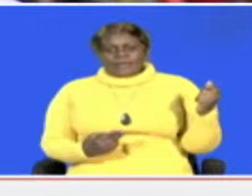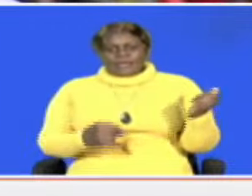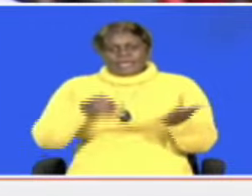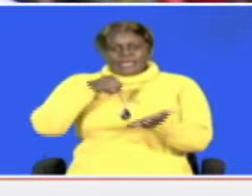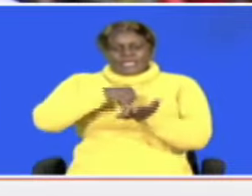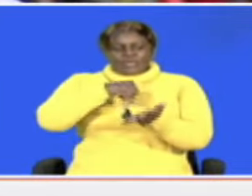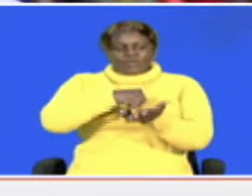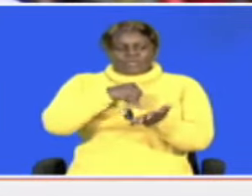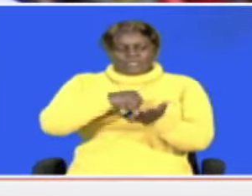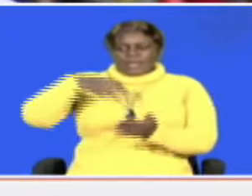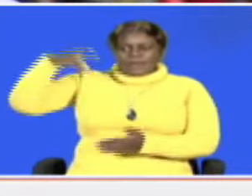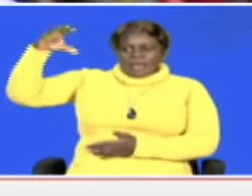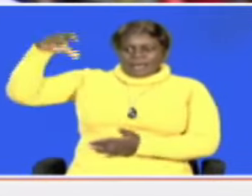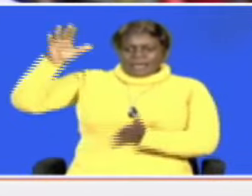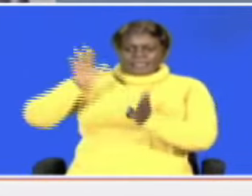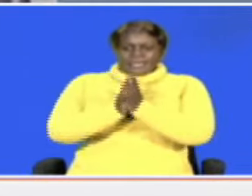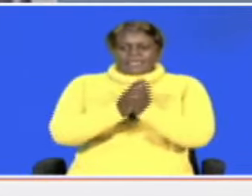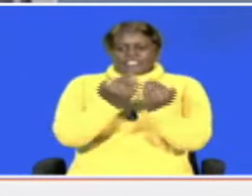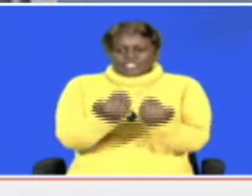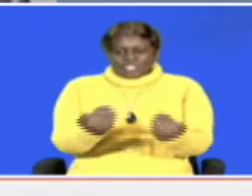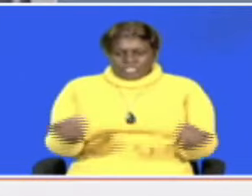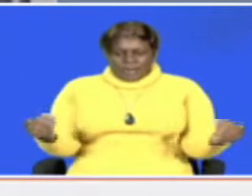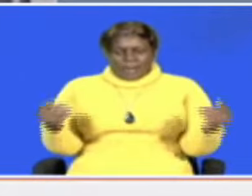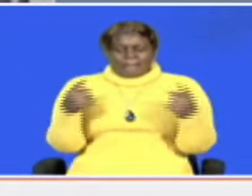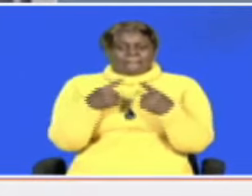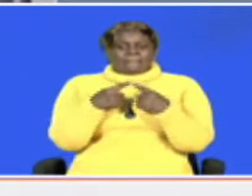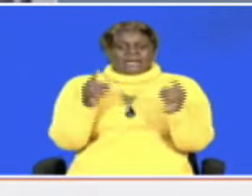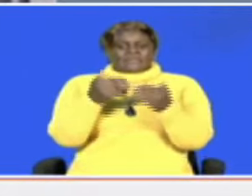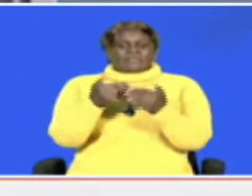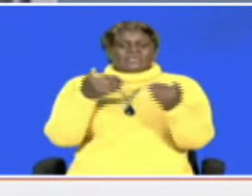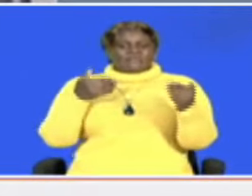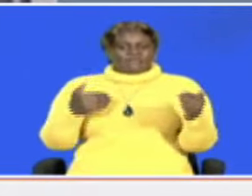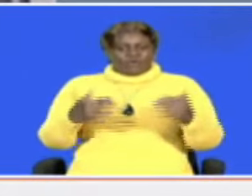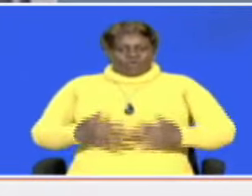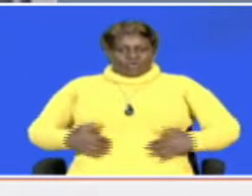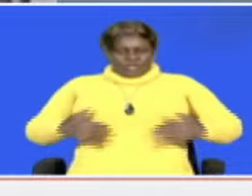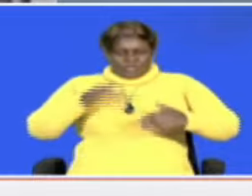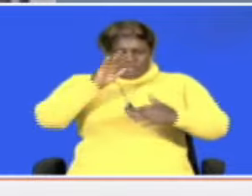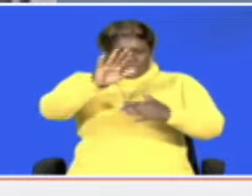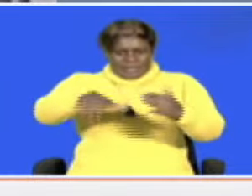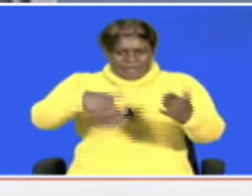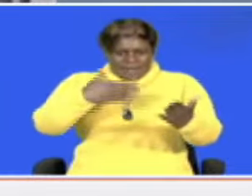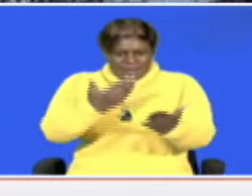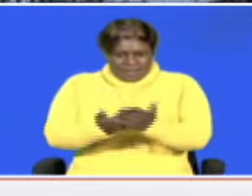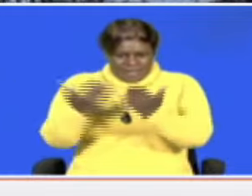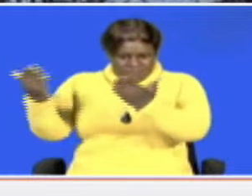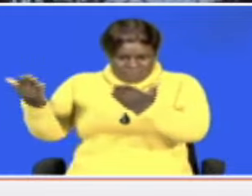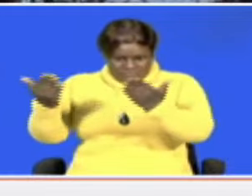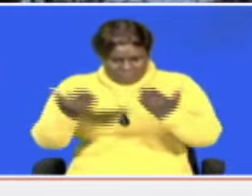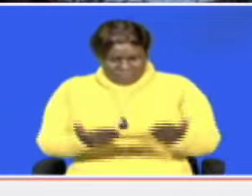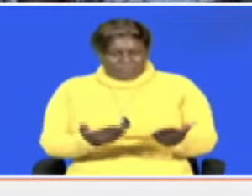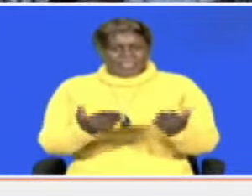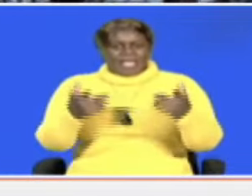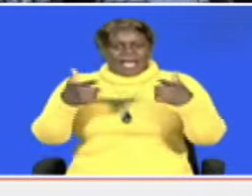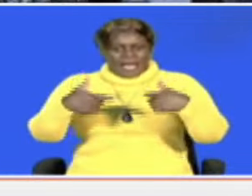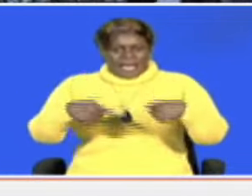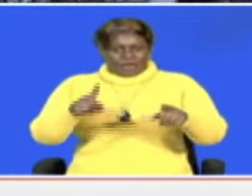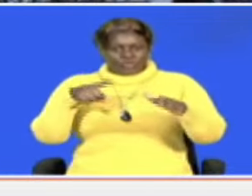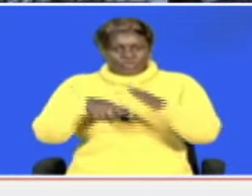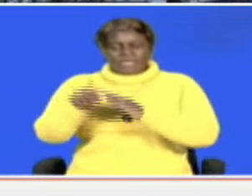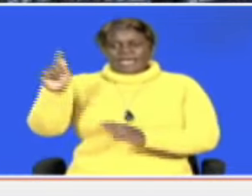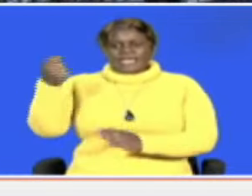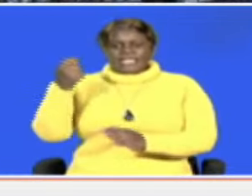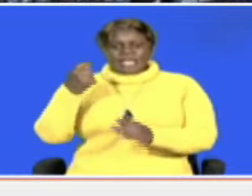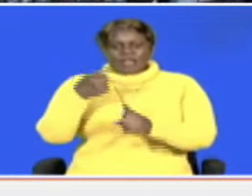inclusive of adults and children. Hata hivyo, kabla ya wakimbizi kufika kwenye mapokezi, wanaruhusiwa kuingia